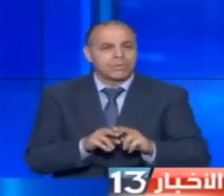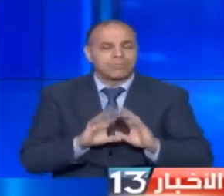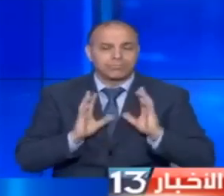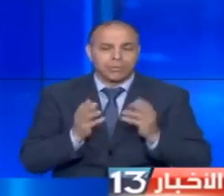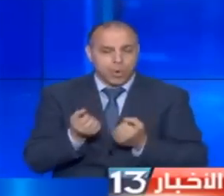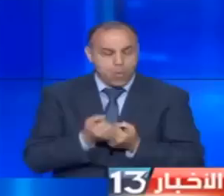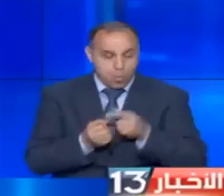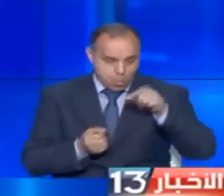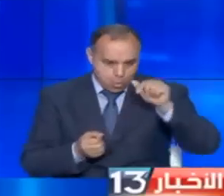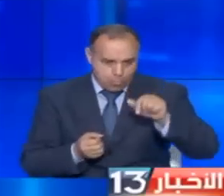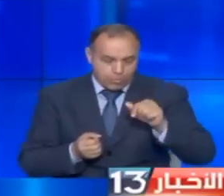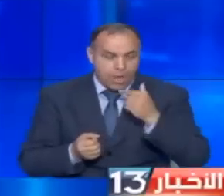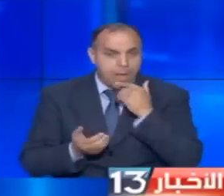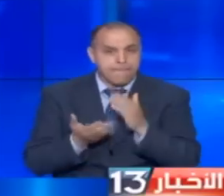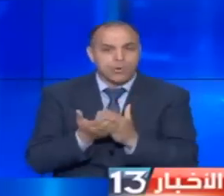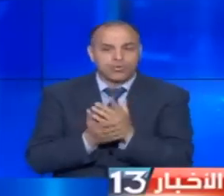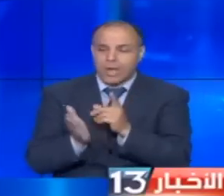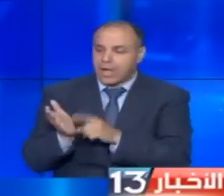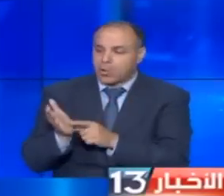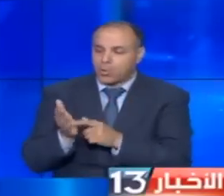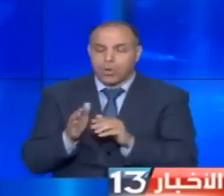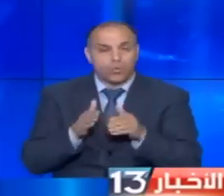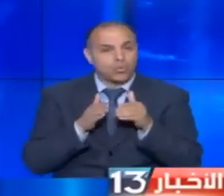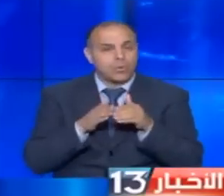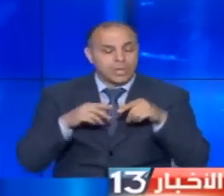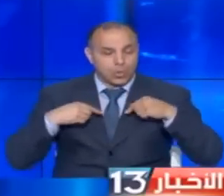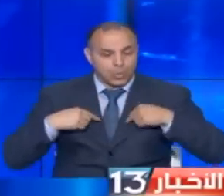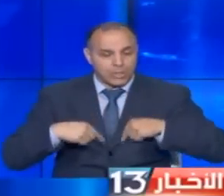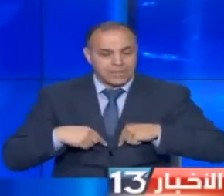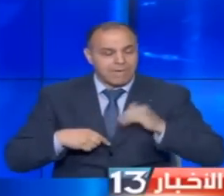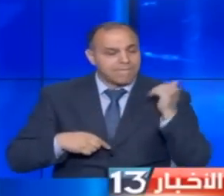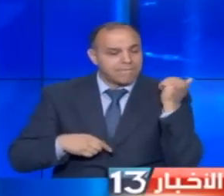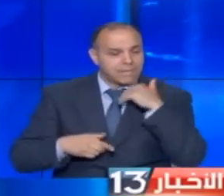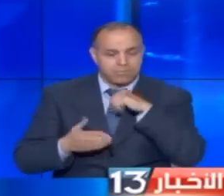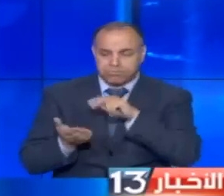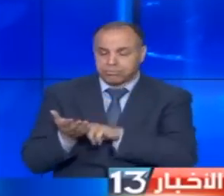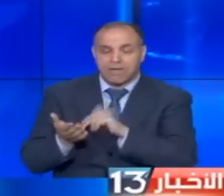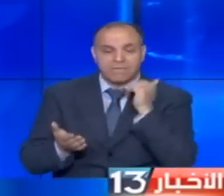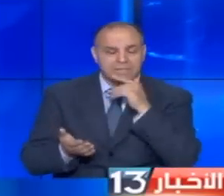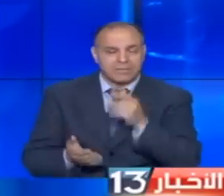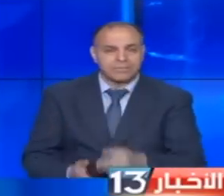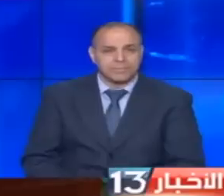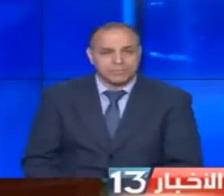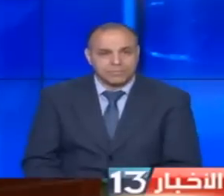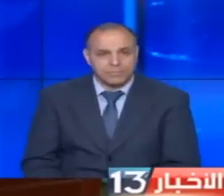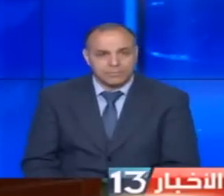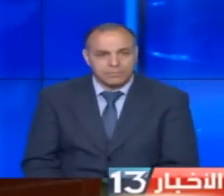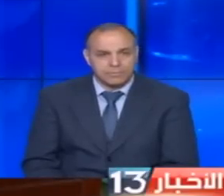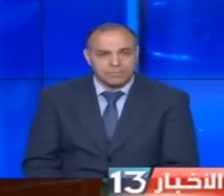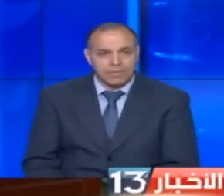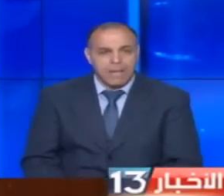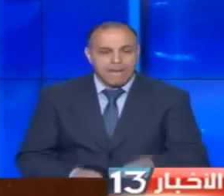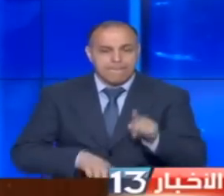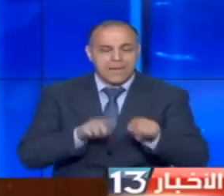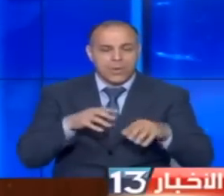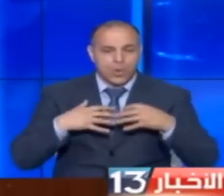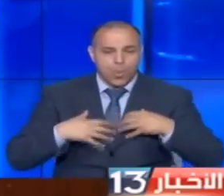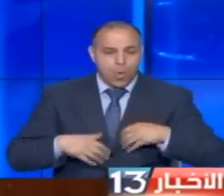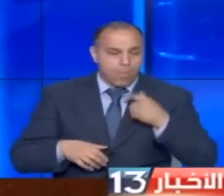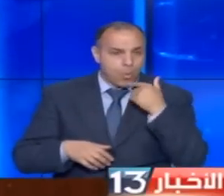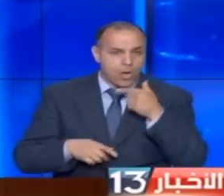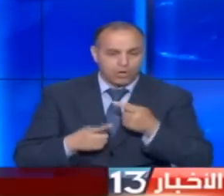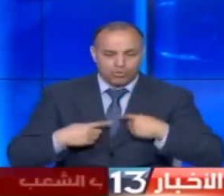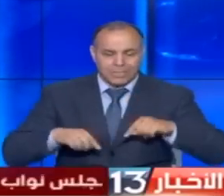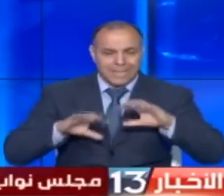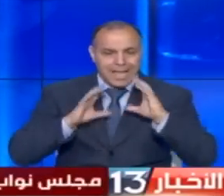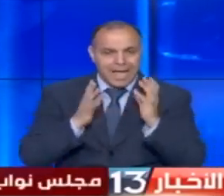اليوم وهو مشروع قانون يتطلب الحكومه النظر في بعض النواب اعتبر خلال الجلسه